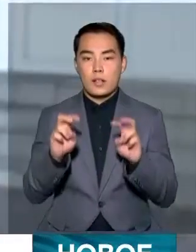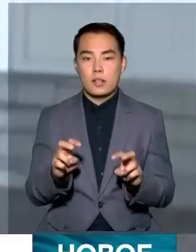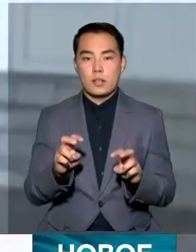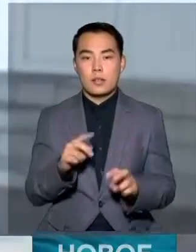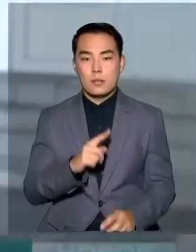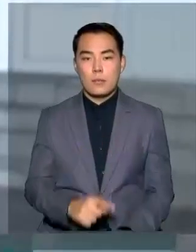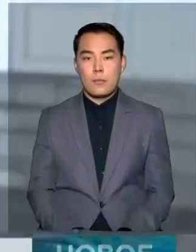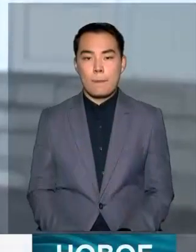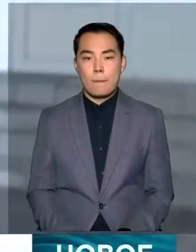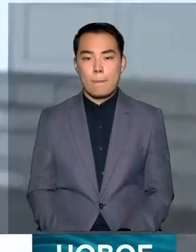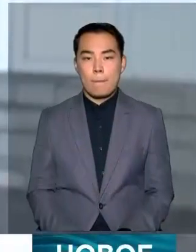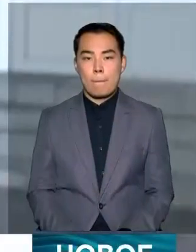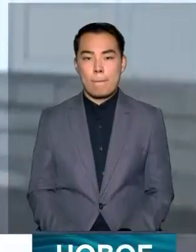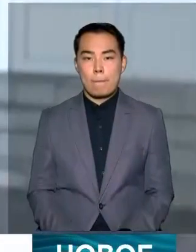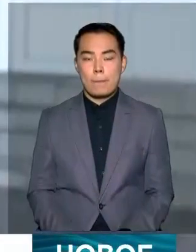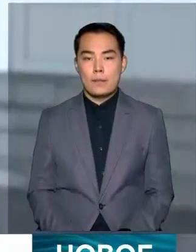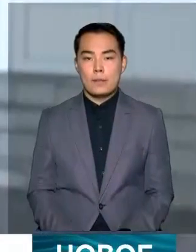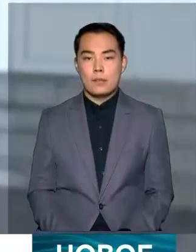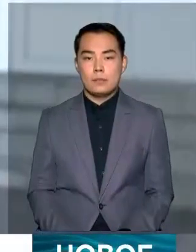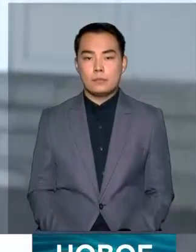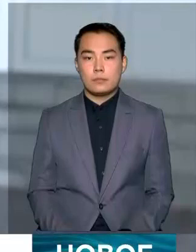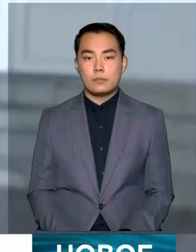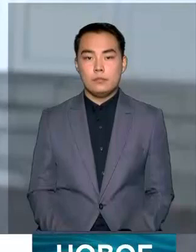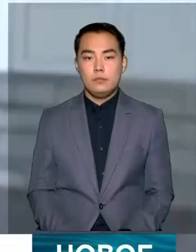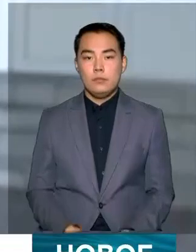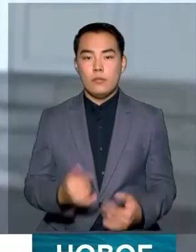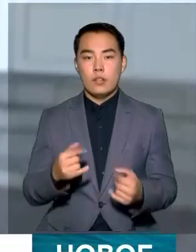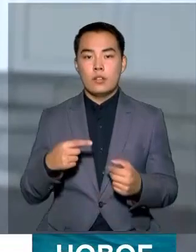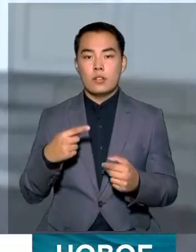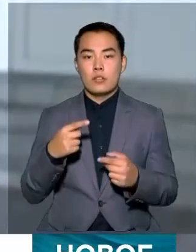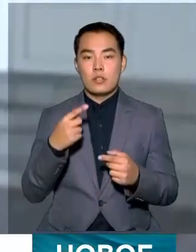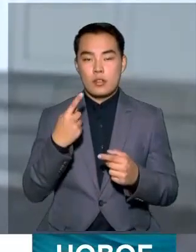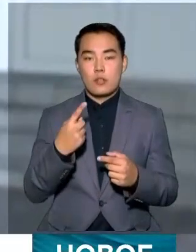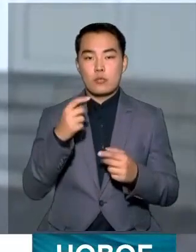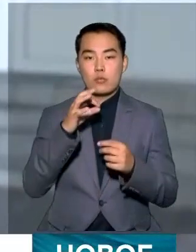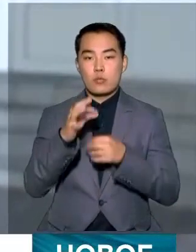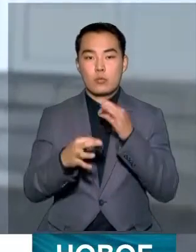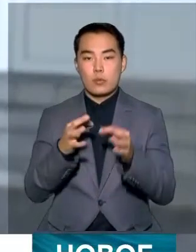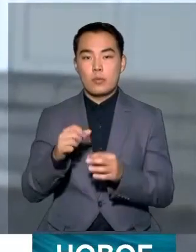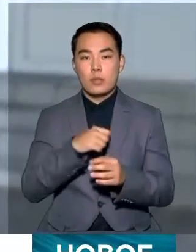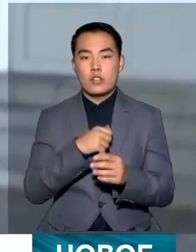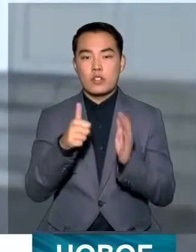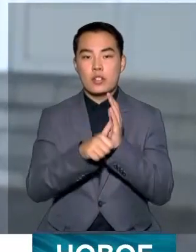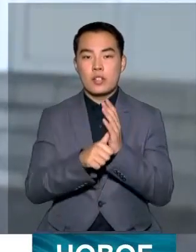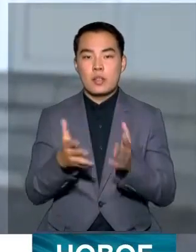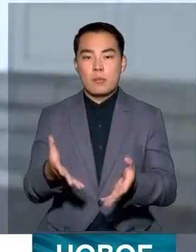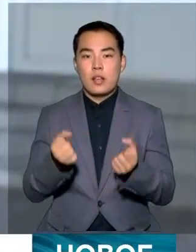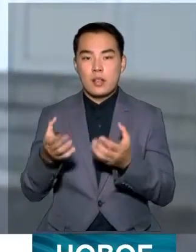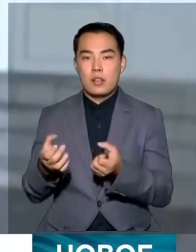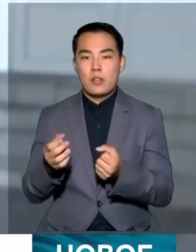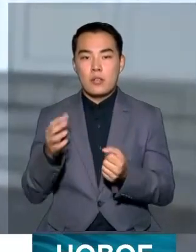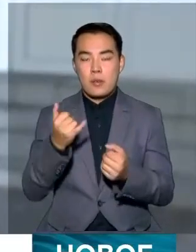Департаментом по чрезвычайным ситуациям за дежурные сутки произведено 6 спасательных операций. В них пропали